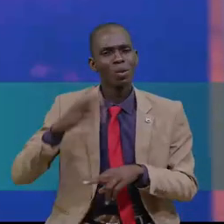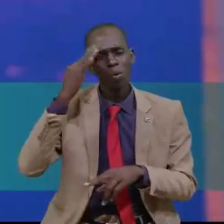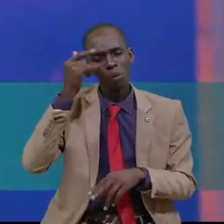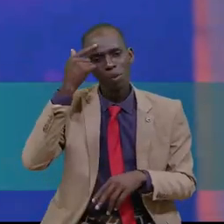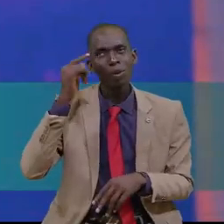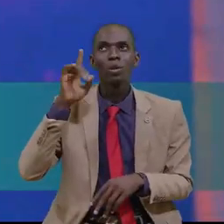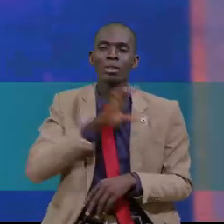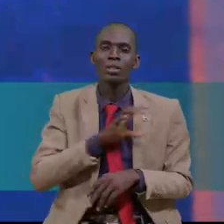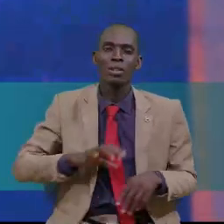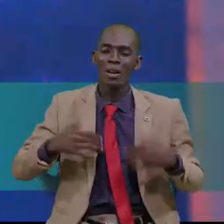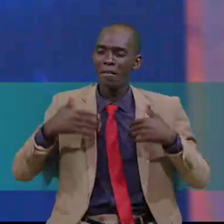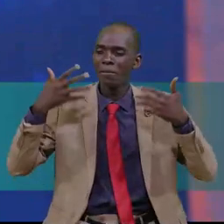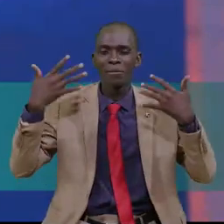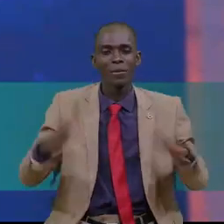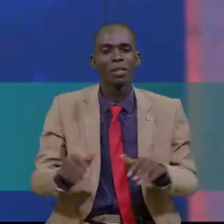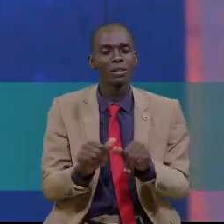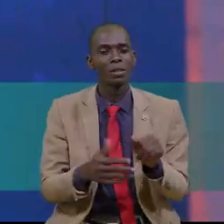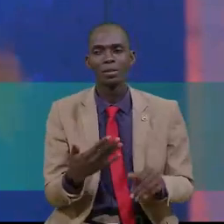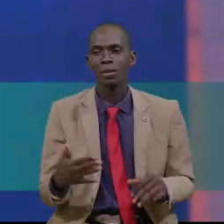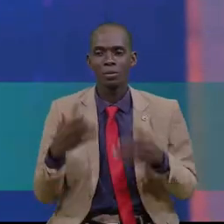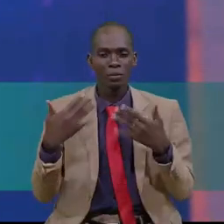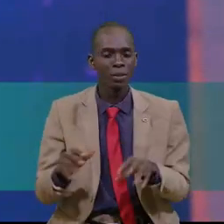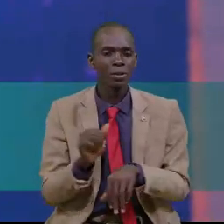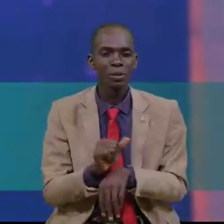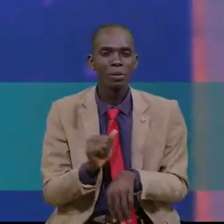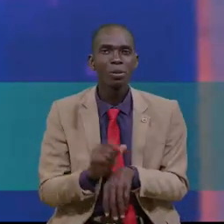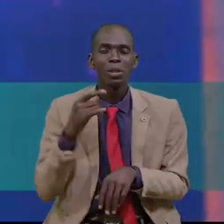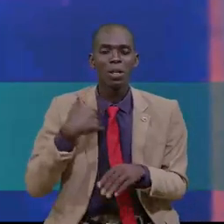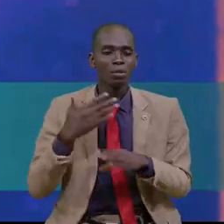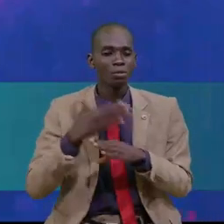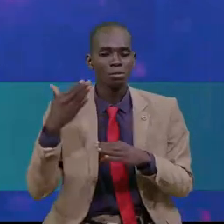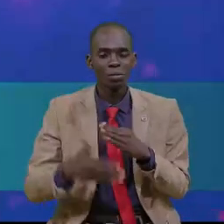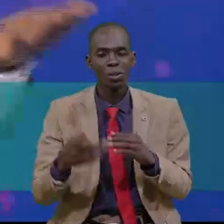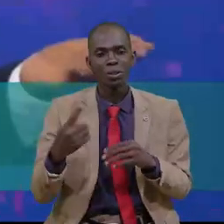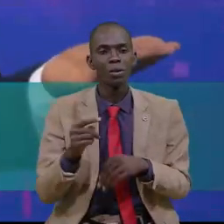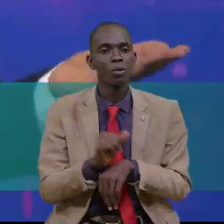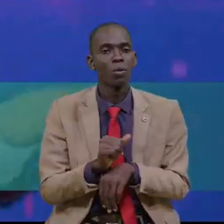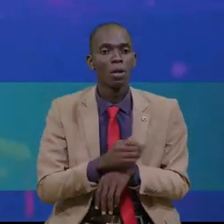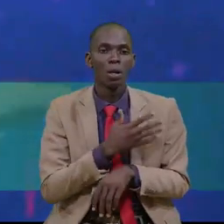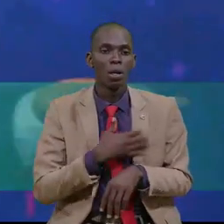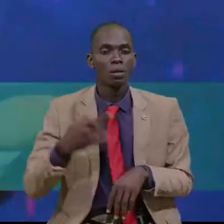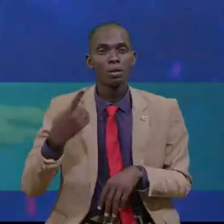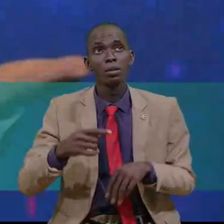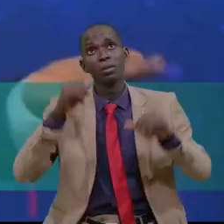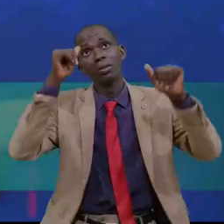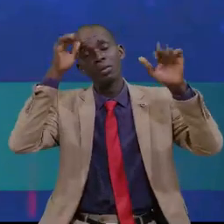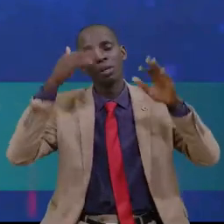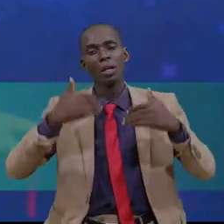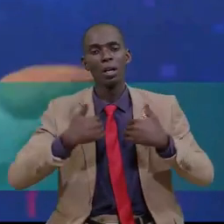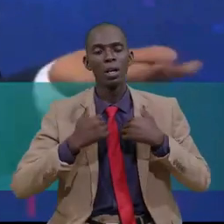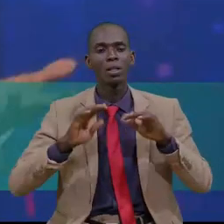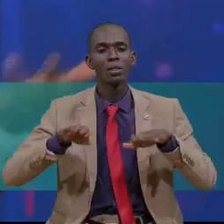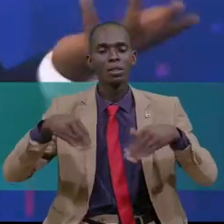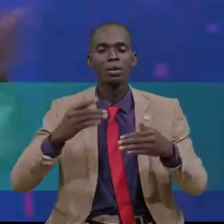assis parce que tout a été fait. Il a achevé l'œuvre. Il a accompli l'œuvre. Et le Père